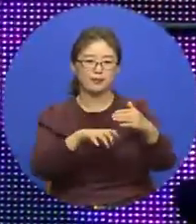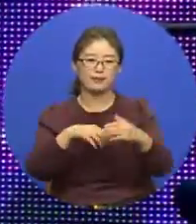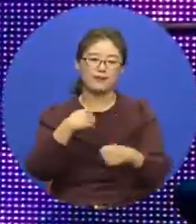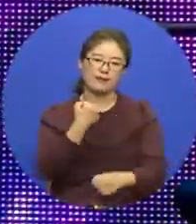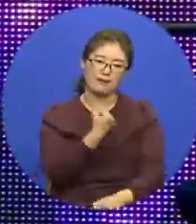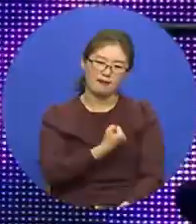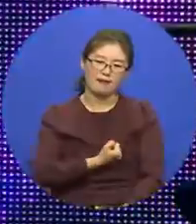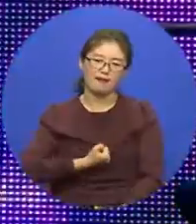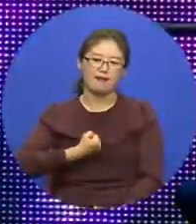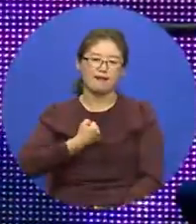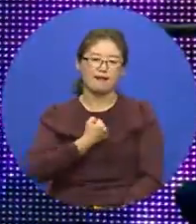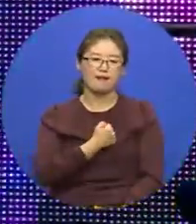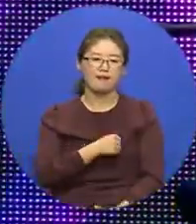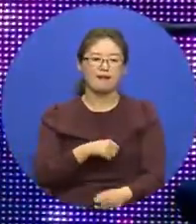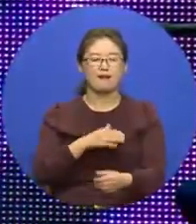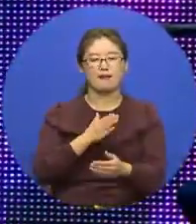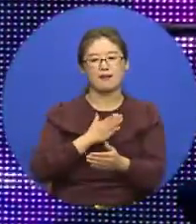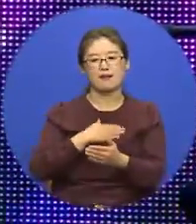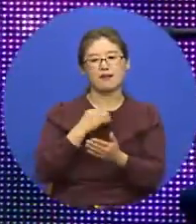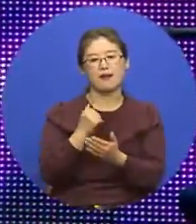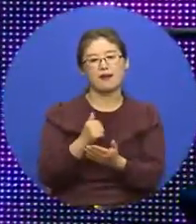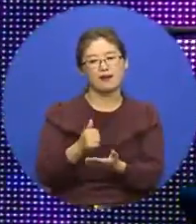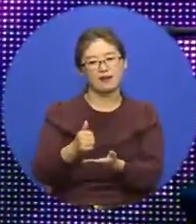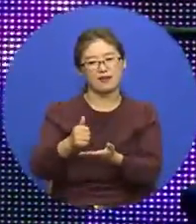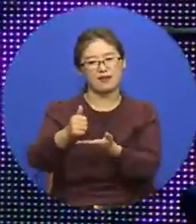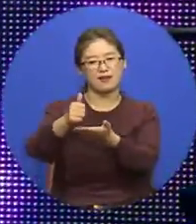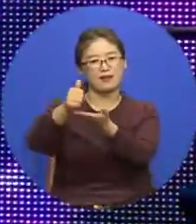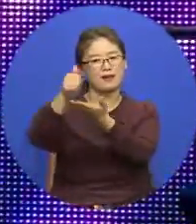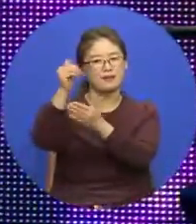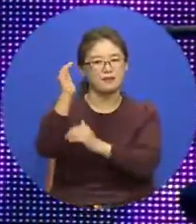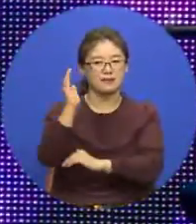애처로운 내 인사에 머나먼